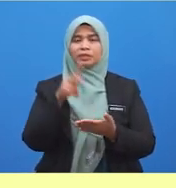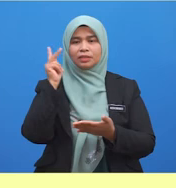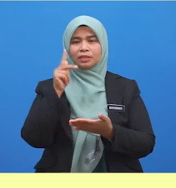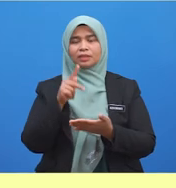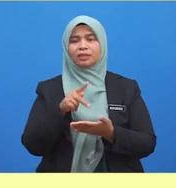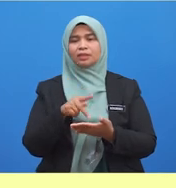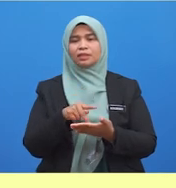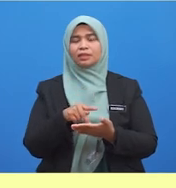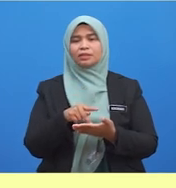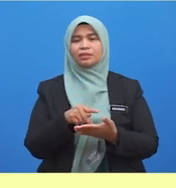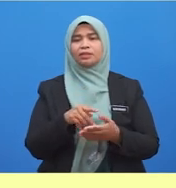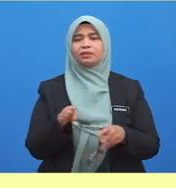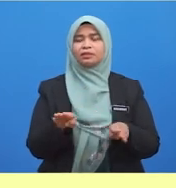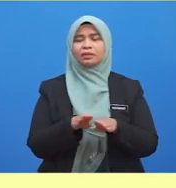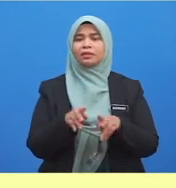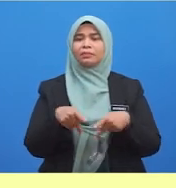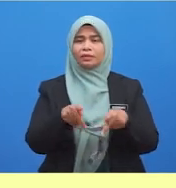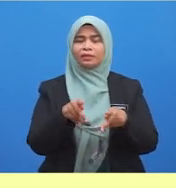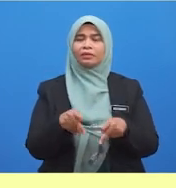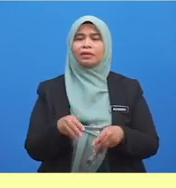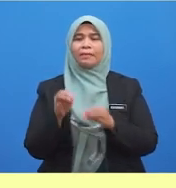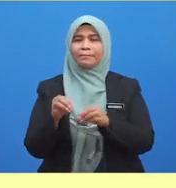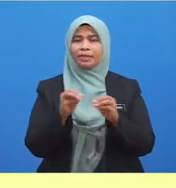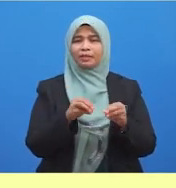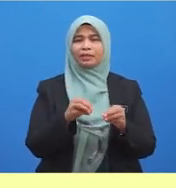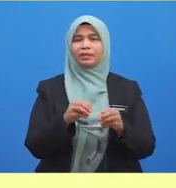dikenali sebagai proses pindah silang.